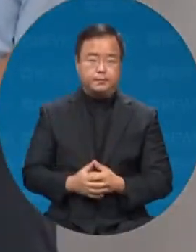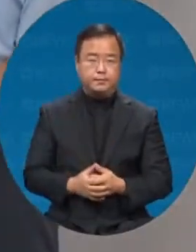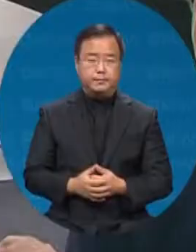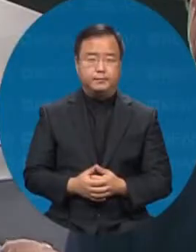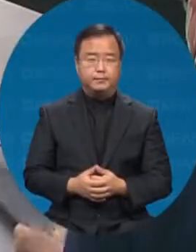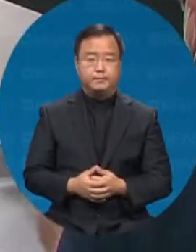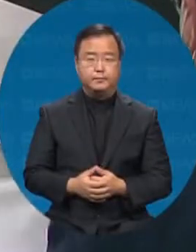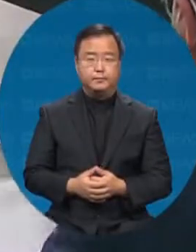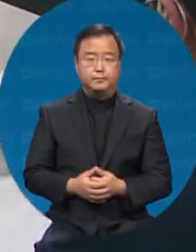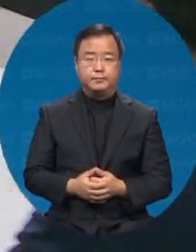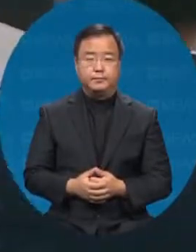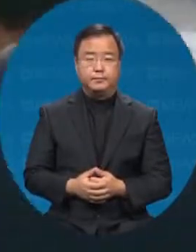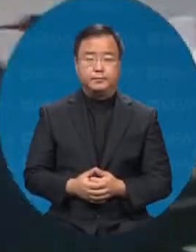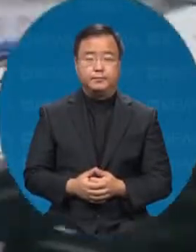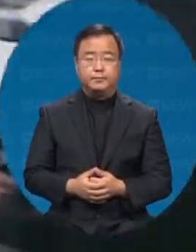2배수 뉴스 최 아닙니다